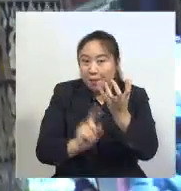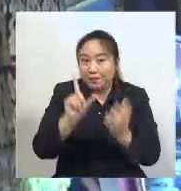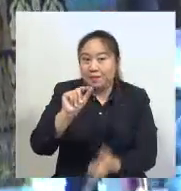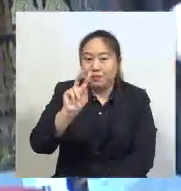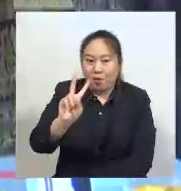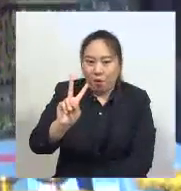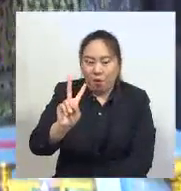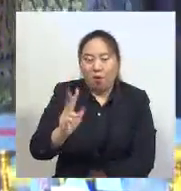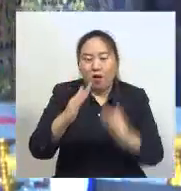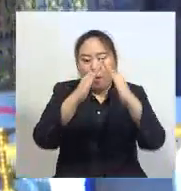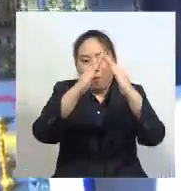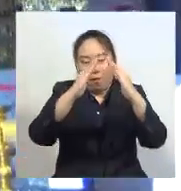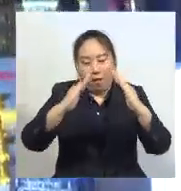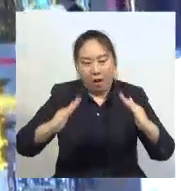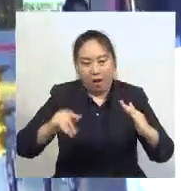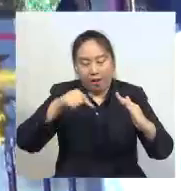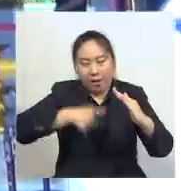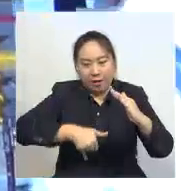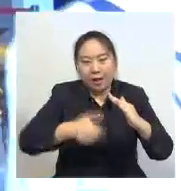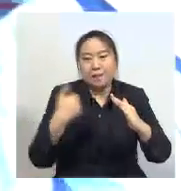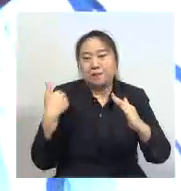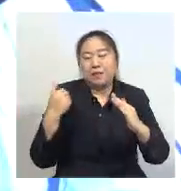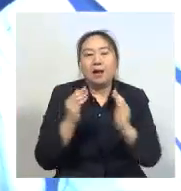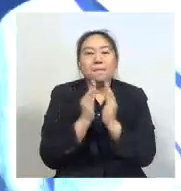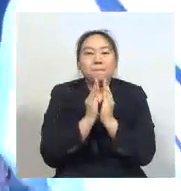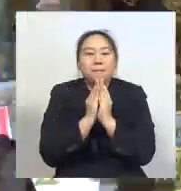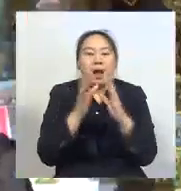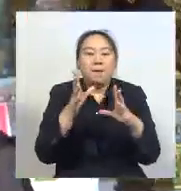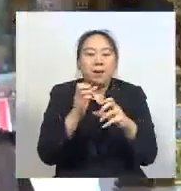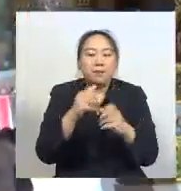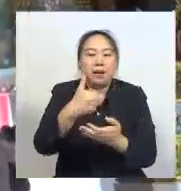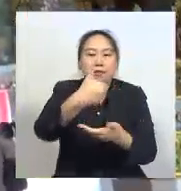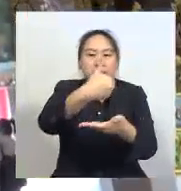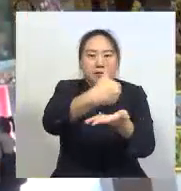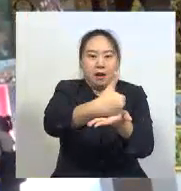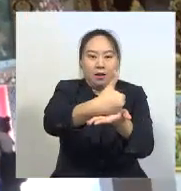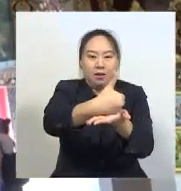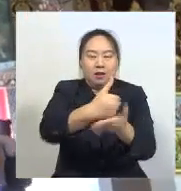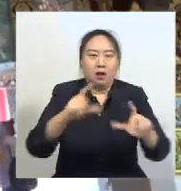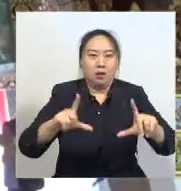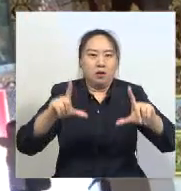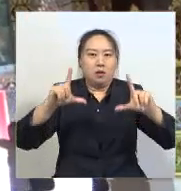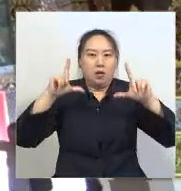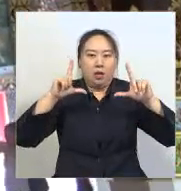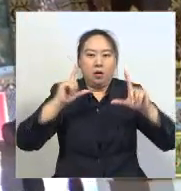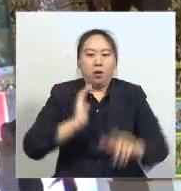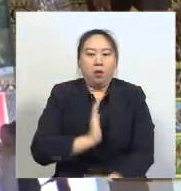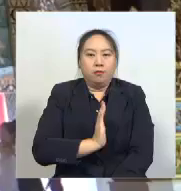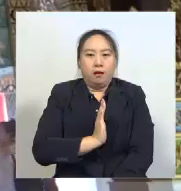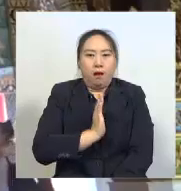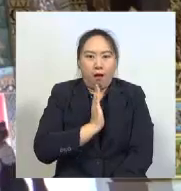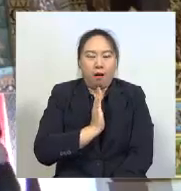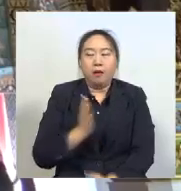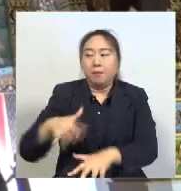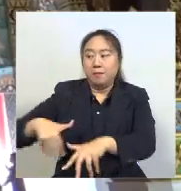ระมหาธาตุเจดีย์ค่ะจะมีพระพุทธรูปเป็นพระประธานองค์ใหญ่ตั้งอยู่ใจกลางโดดเด่นเป็นสง่าซึ่งเป็น